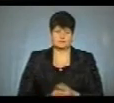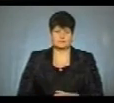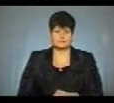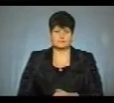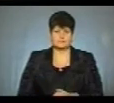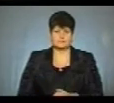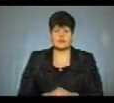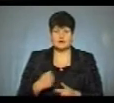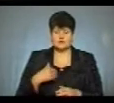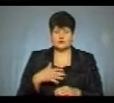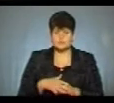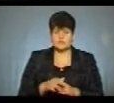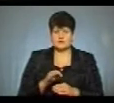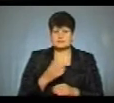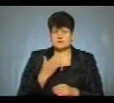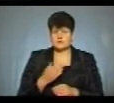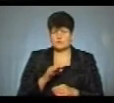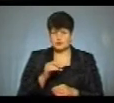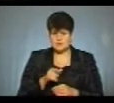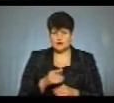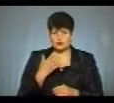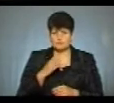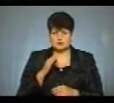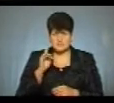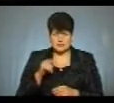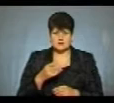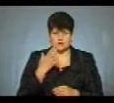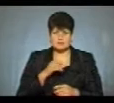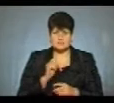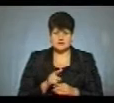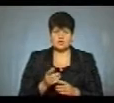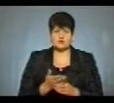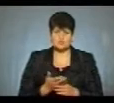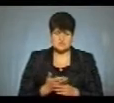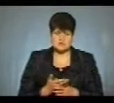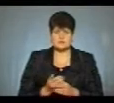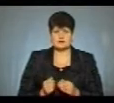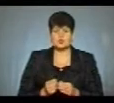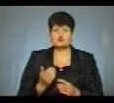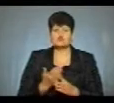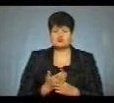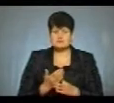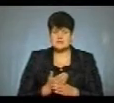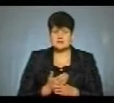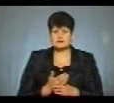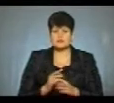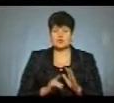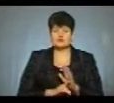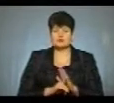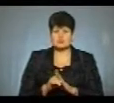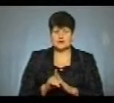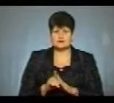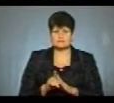знала? Я так розумію, що ви запитуєте про те, що коли ви будете знати, коли призначена субсидія, так? Субсидія розпочинає